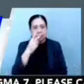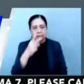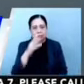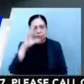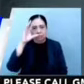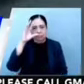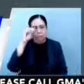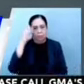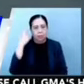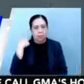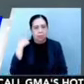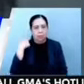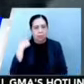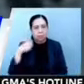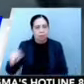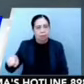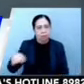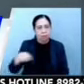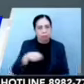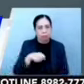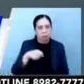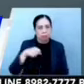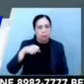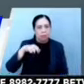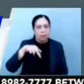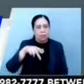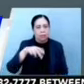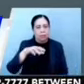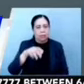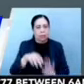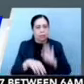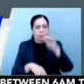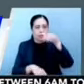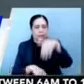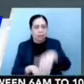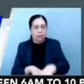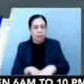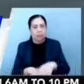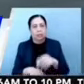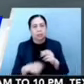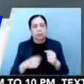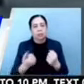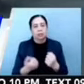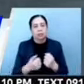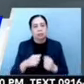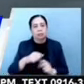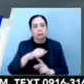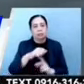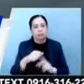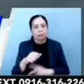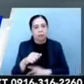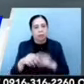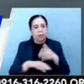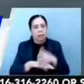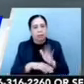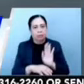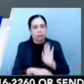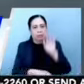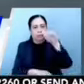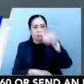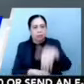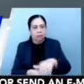hawak ng trolley na tumatawid sa paanan ng southbound lane ng Nagtahan flyover. Matapos makatawid sa unang bahagi ng